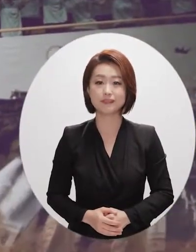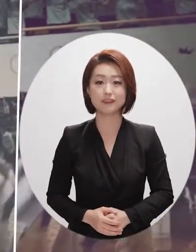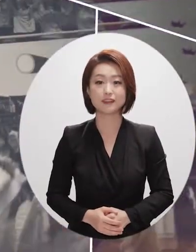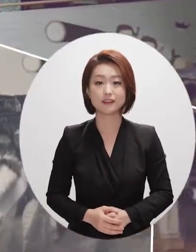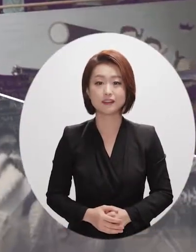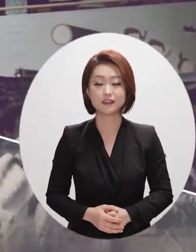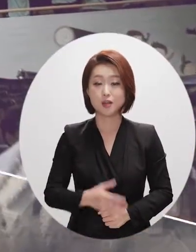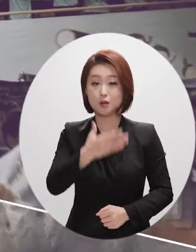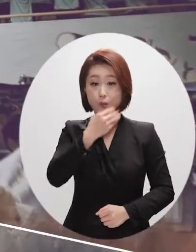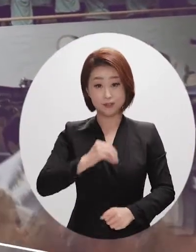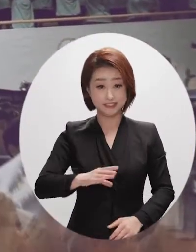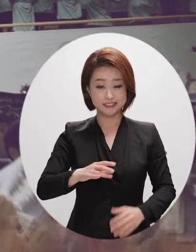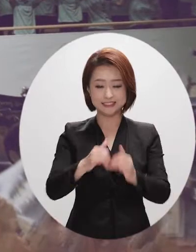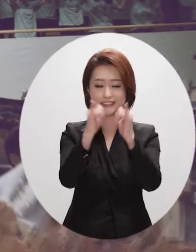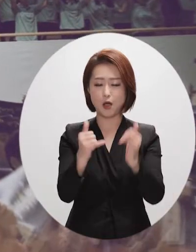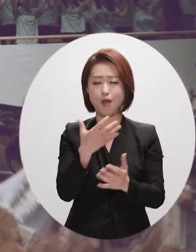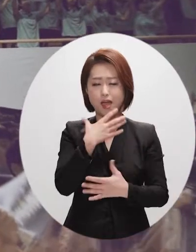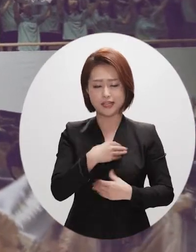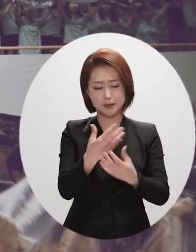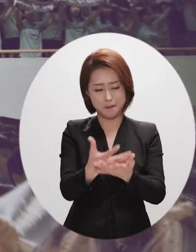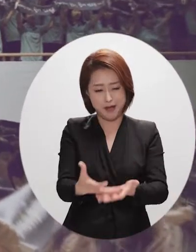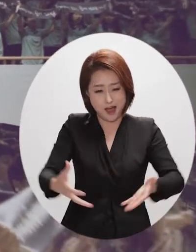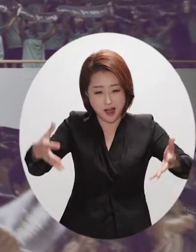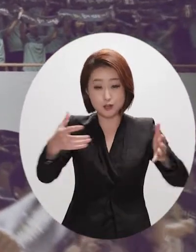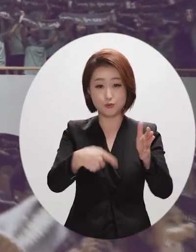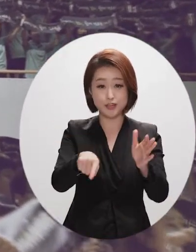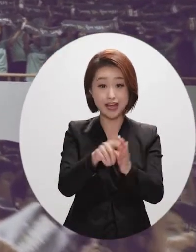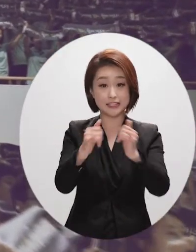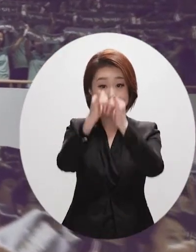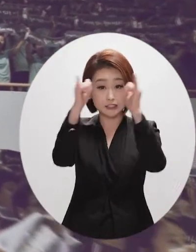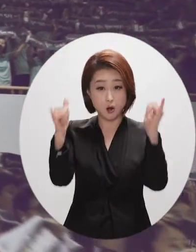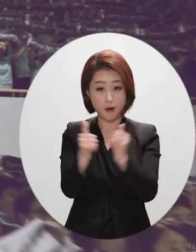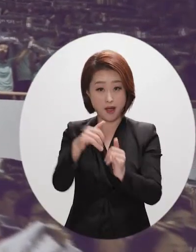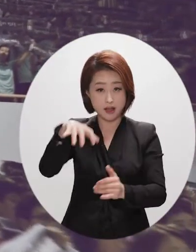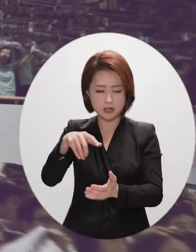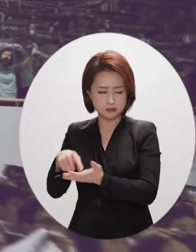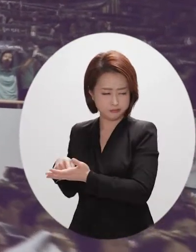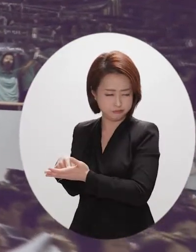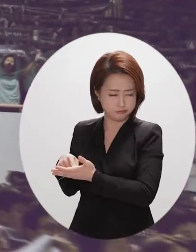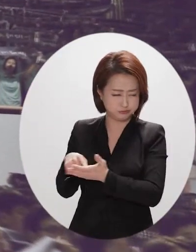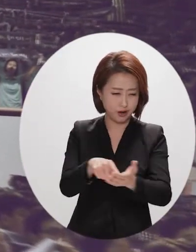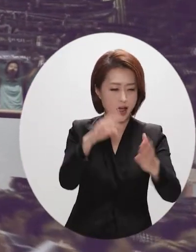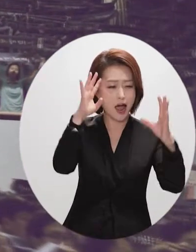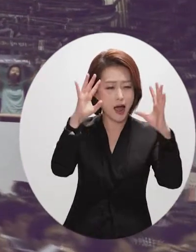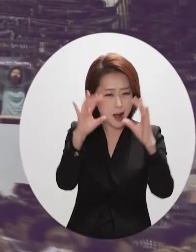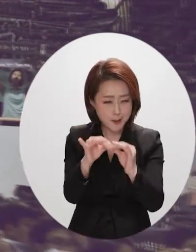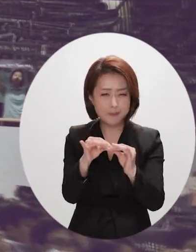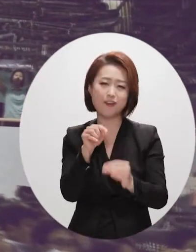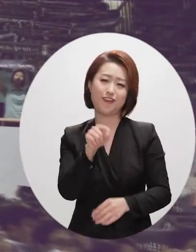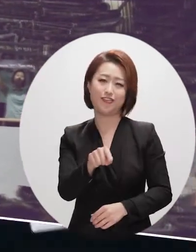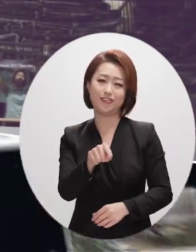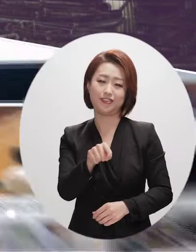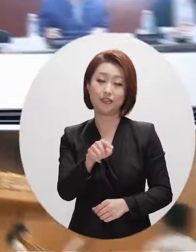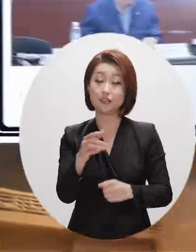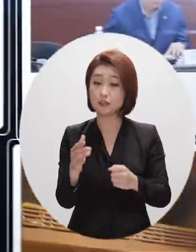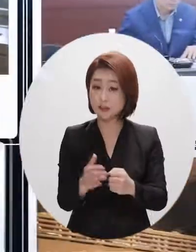복지는 사회 안전망을 위해 한 사회가 추진하는 가장 강력한 의지이자 합의입니다